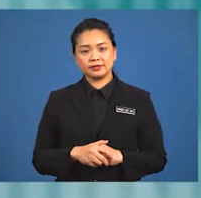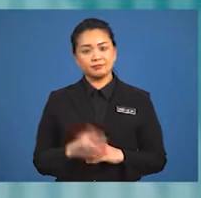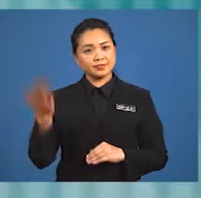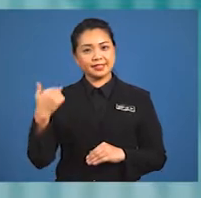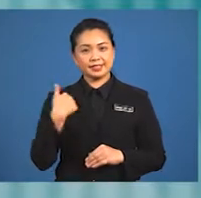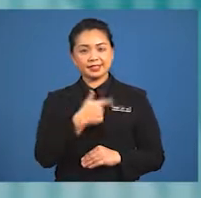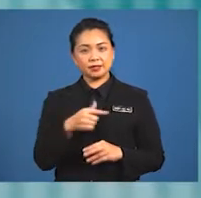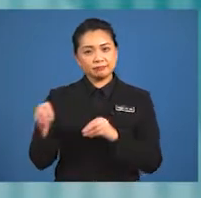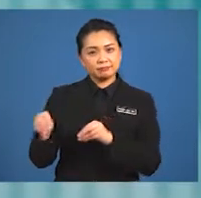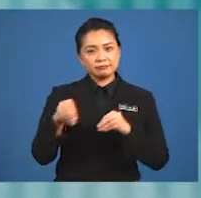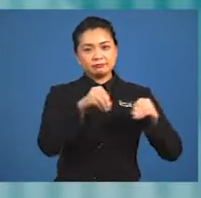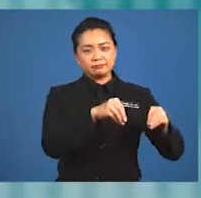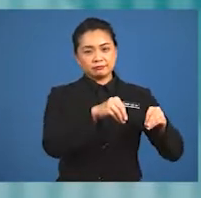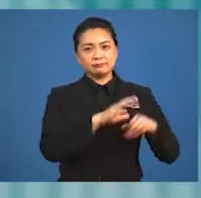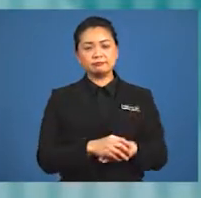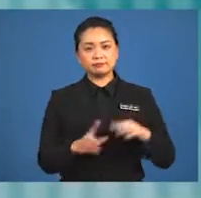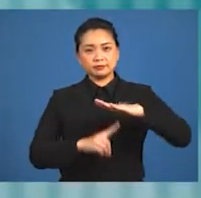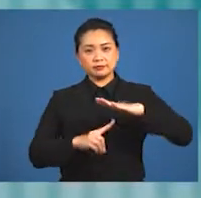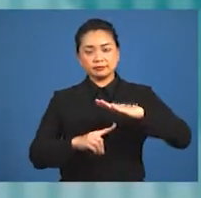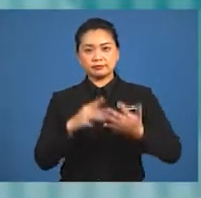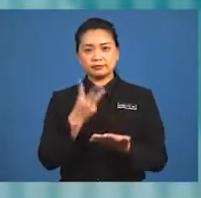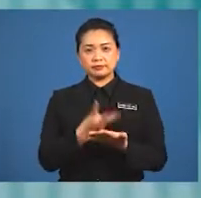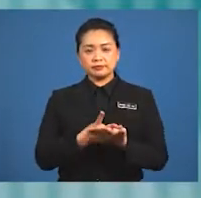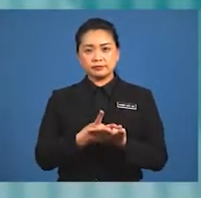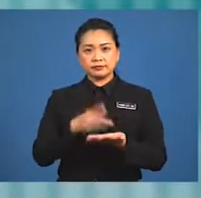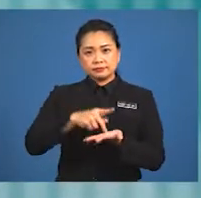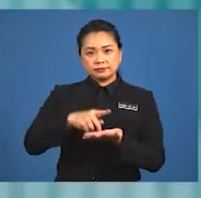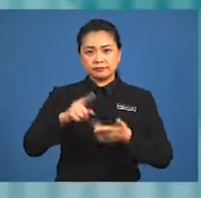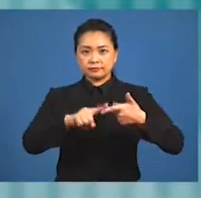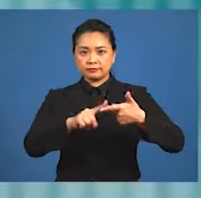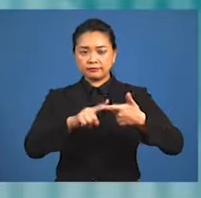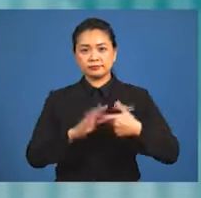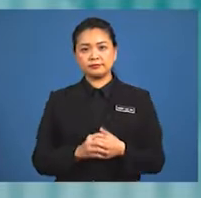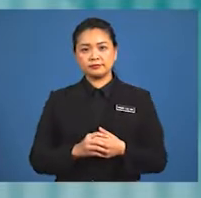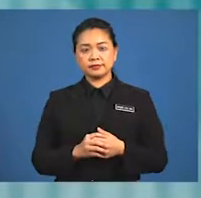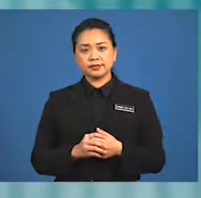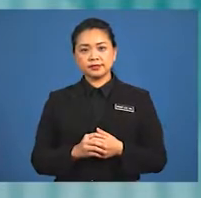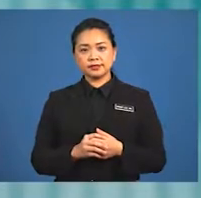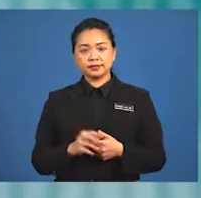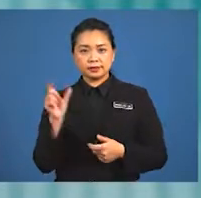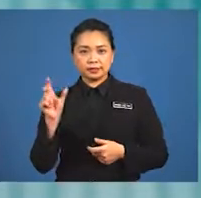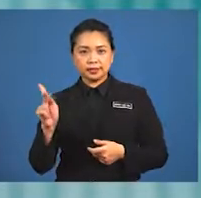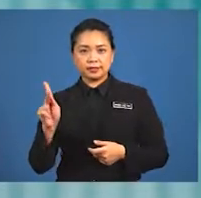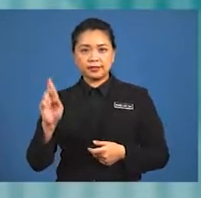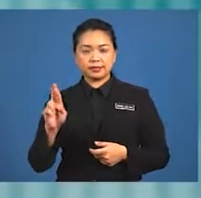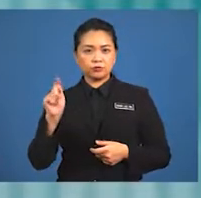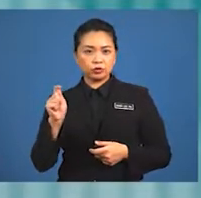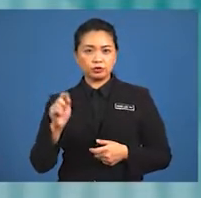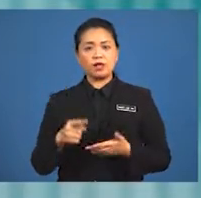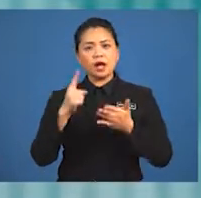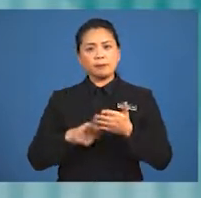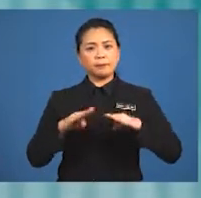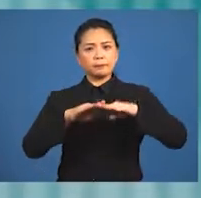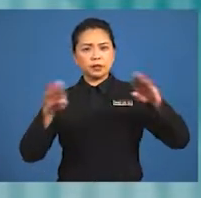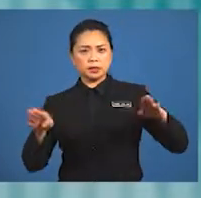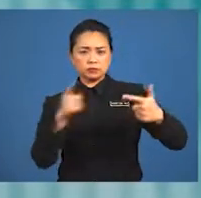Mari kita beralih pula ke alat dasar kewangan kuantitatif yang kedua, iaitu kadar reserve tunai. Apakah perbezaan